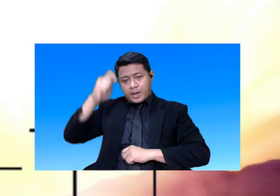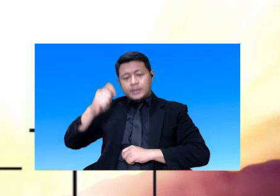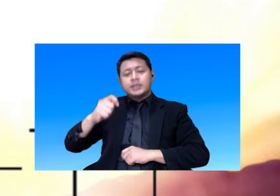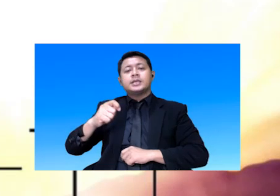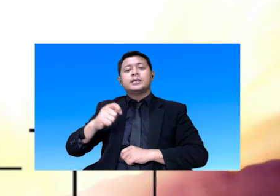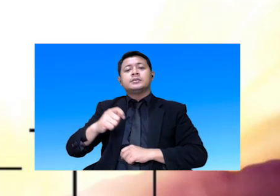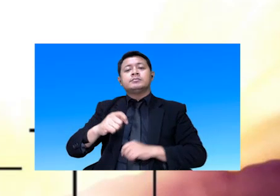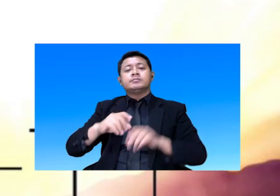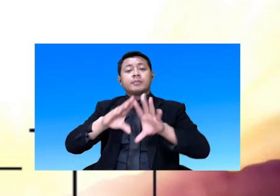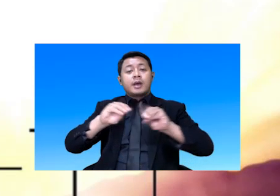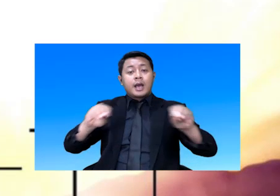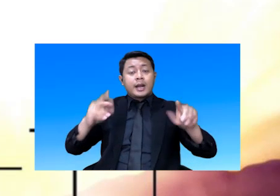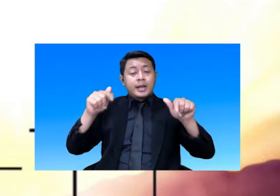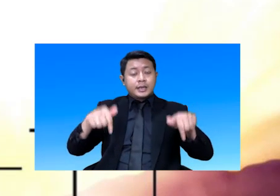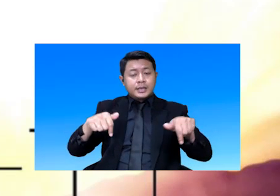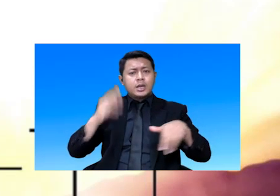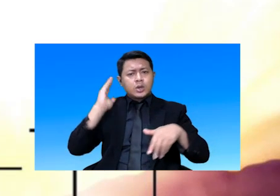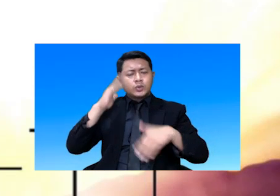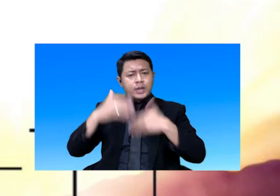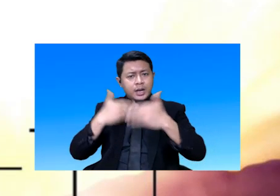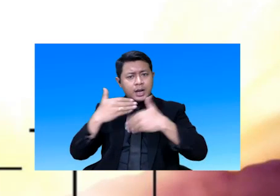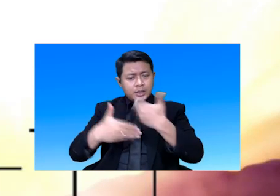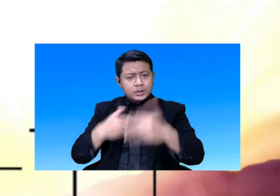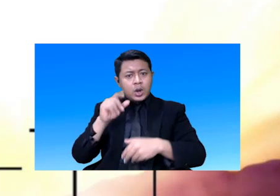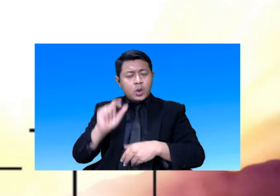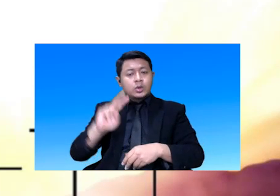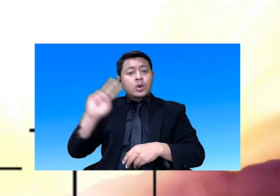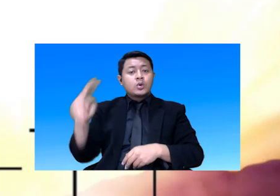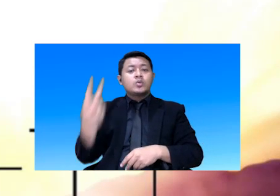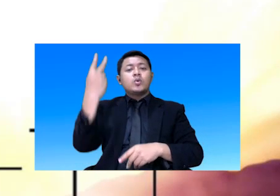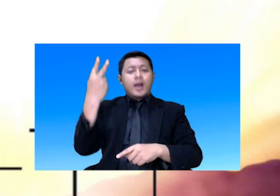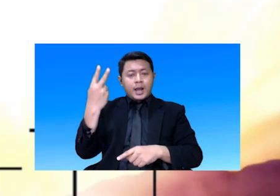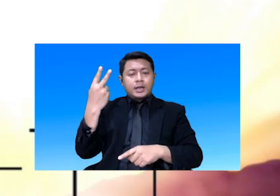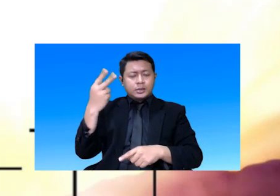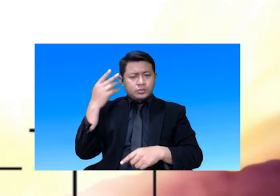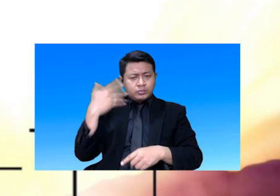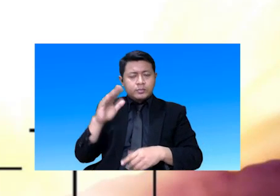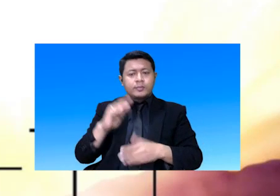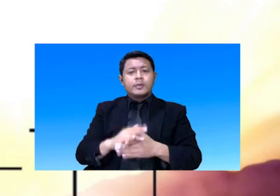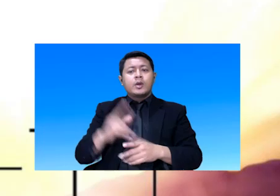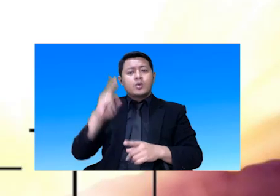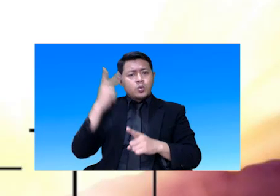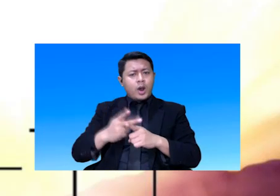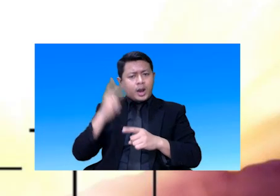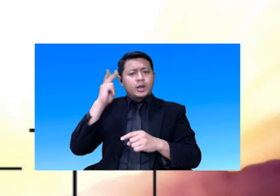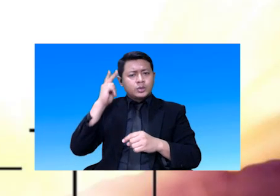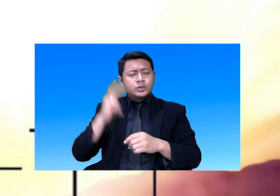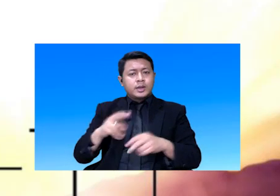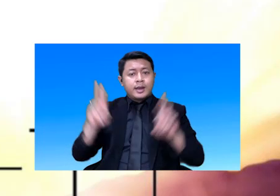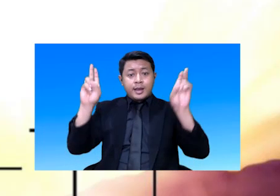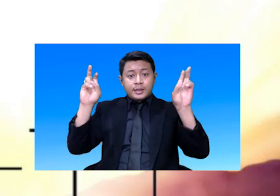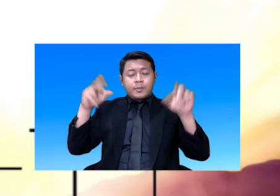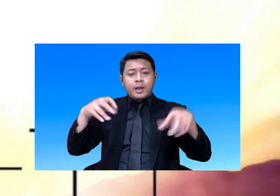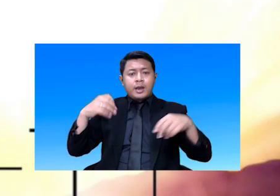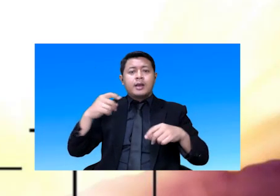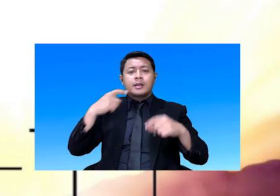yang seperti ini yang sudah dilaksanakan untuk kedua kalinya. Dan tema kali ini menarik,